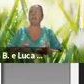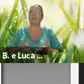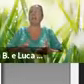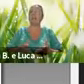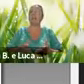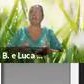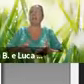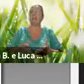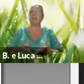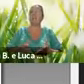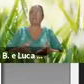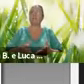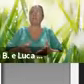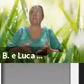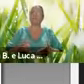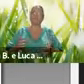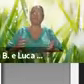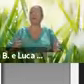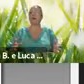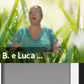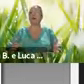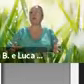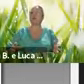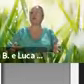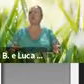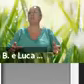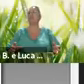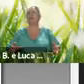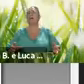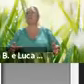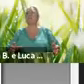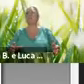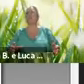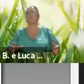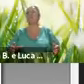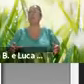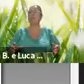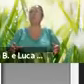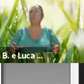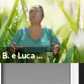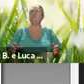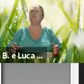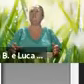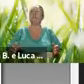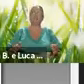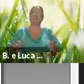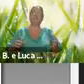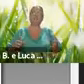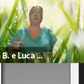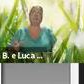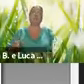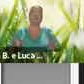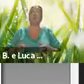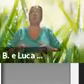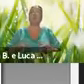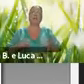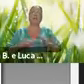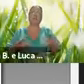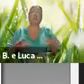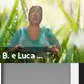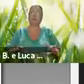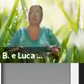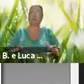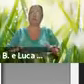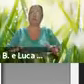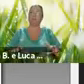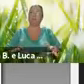o con i piedi. Então, eu sou preparado, tolgo le scarpe, estou com i piedi nudi, perché se devo dipingere coi piedi,